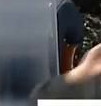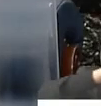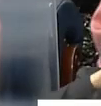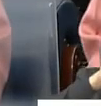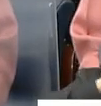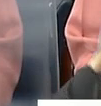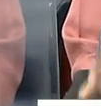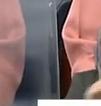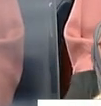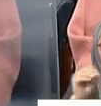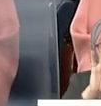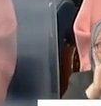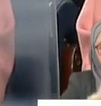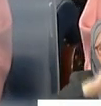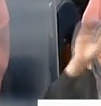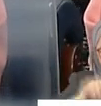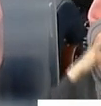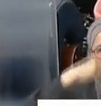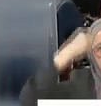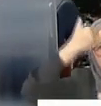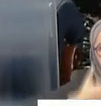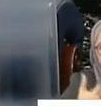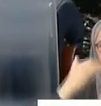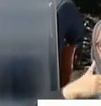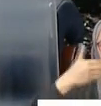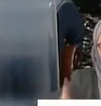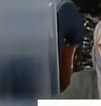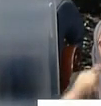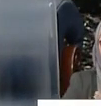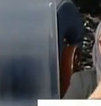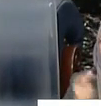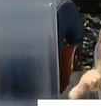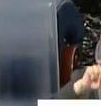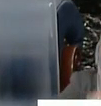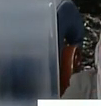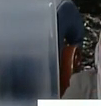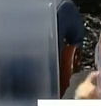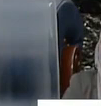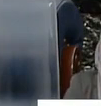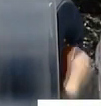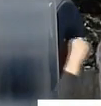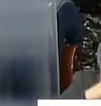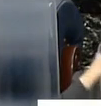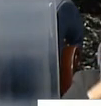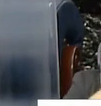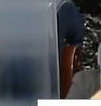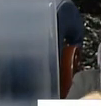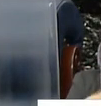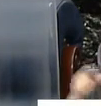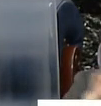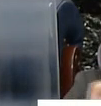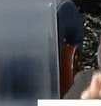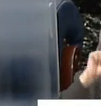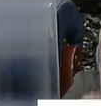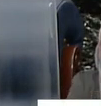asli dan bantuan kerajaan akan lebih isentif sebanyak 30 peratus daripada gaji bulanan bagi tempo enam bulan pertama dan 40 praktis